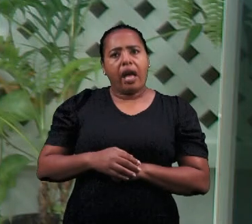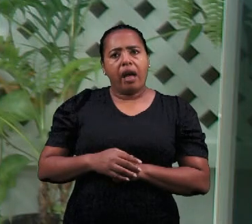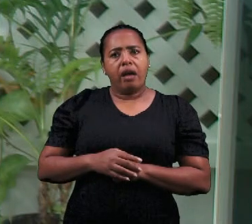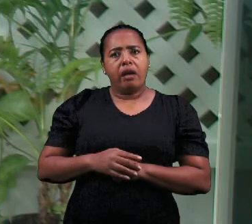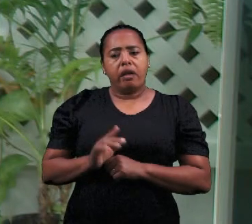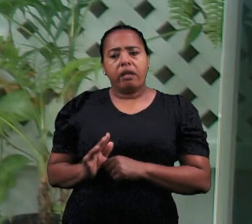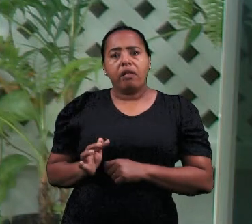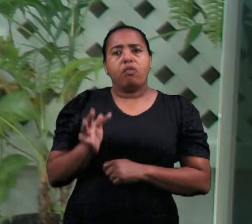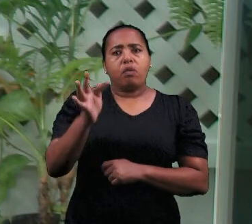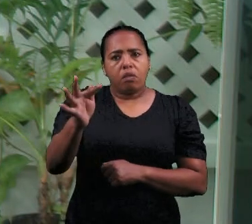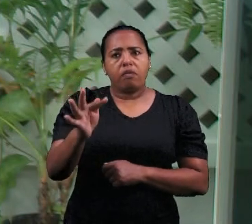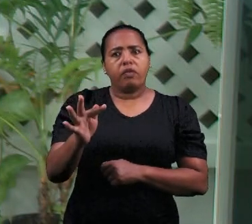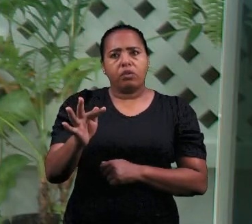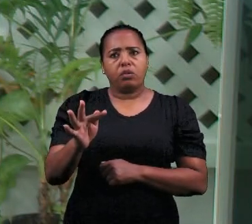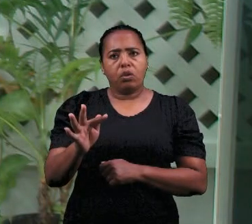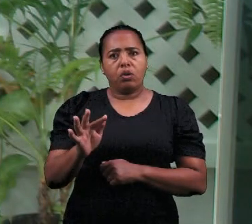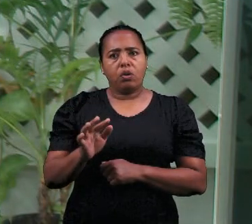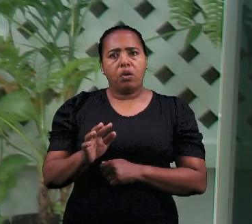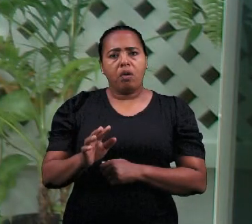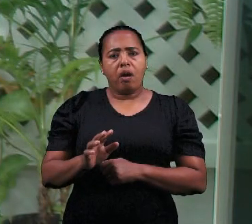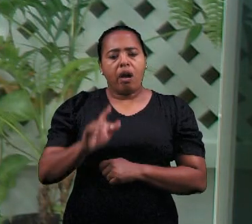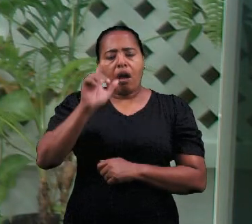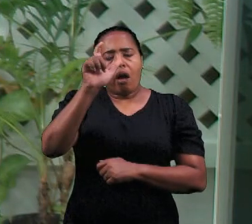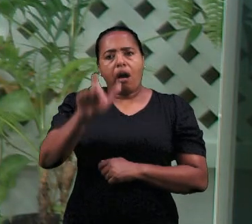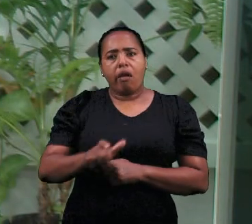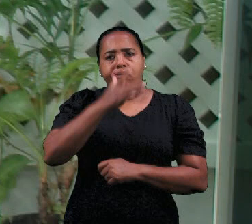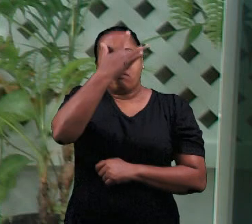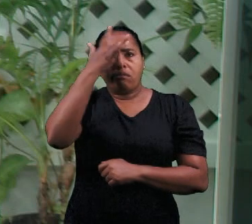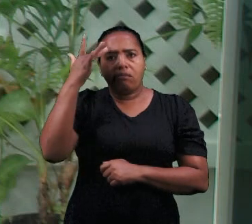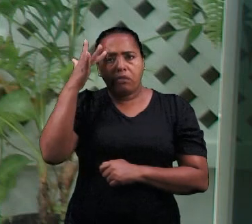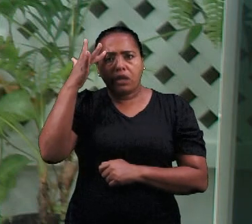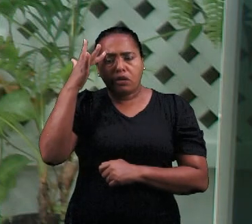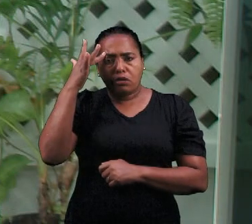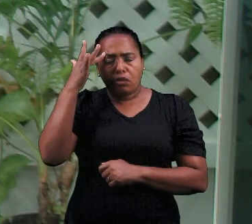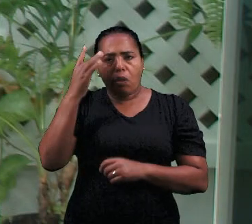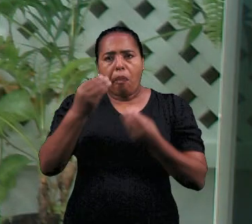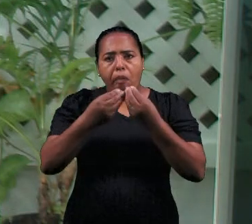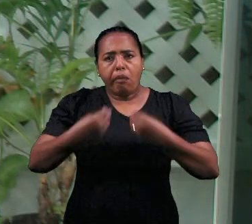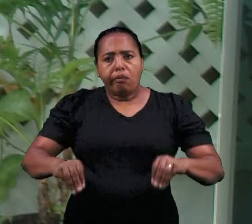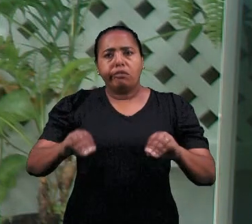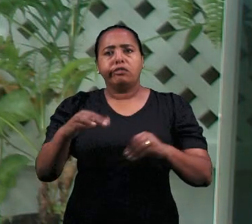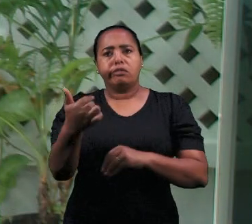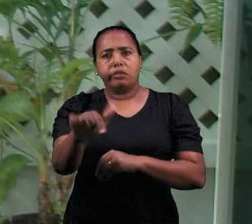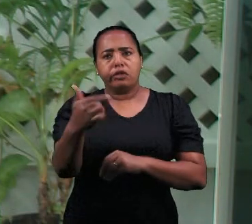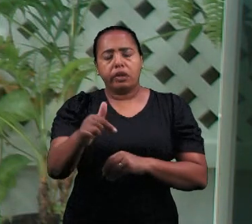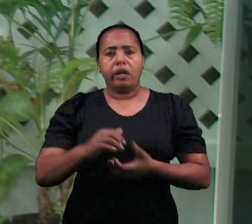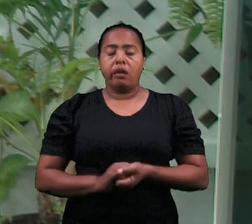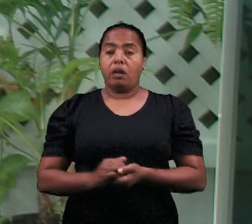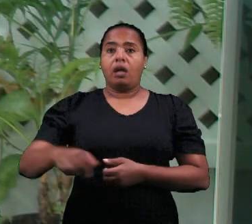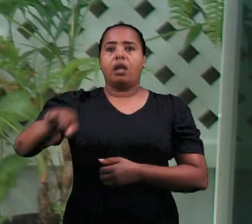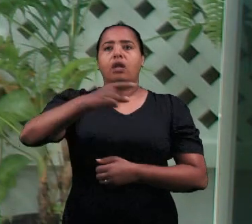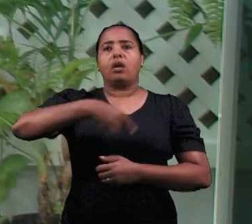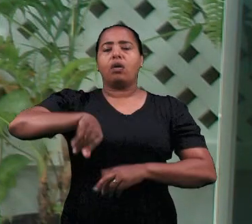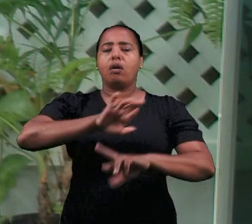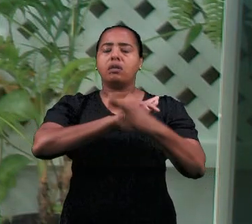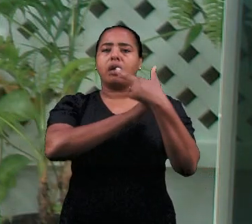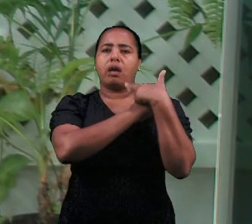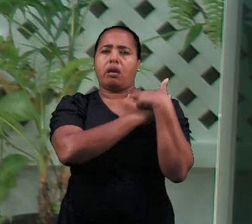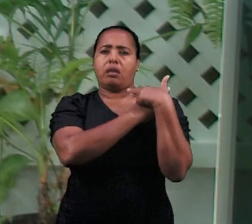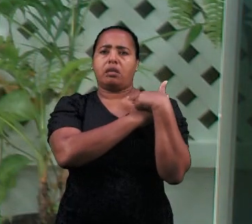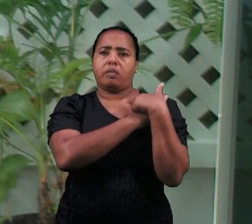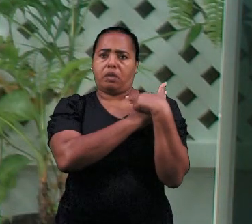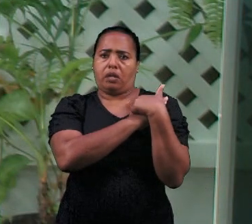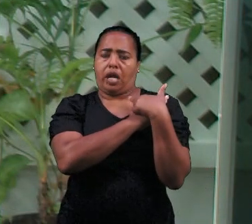train de faire ce que vous devez faire, de prévenir, aider votre frère afin qu'il ne tombe pas dans